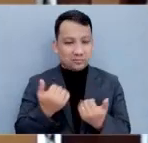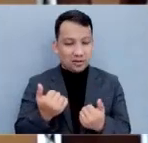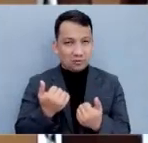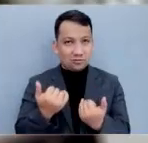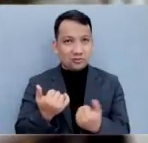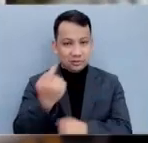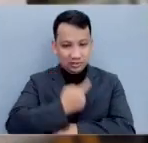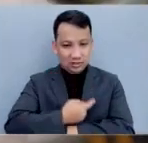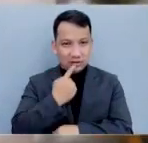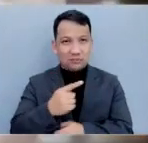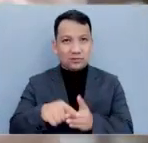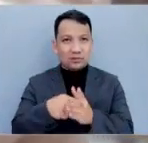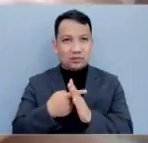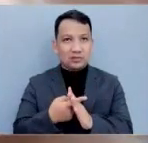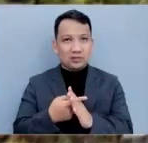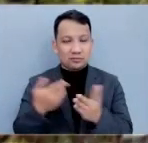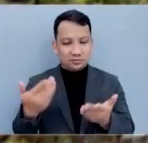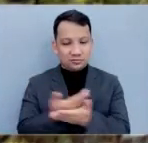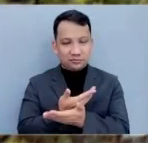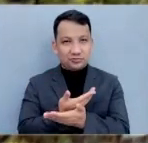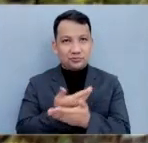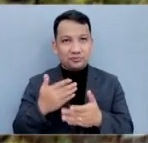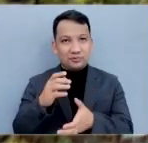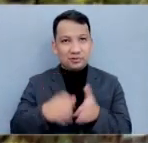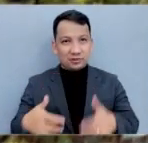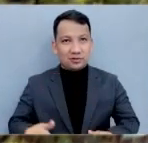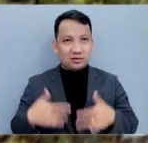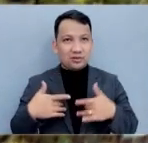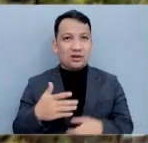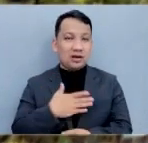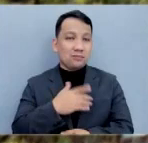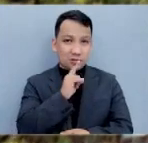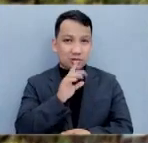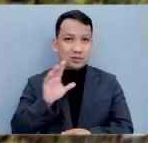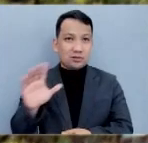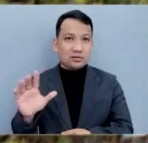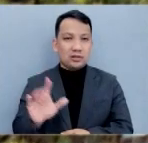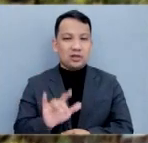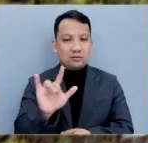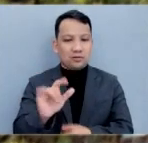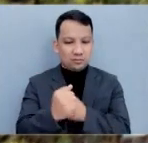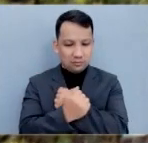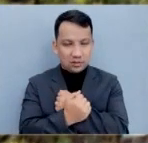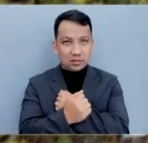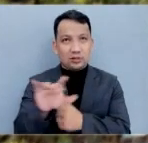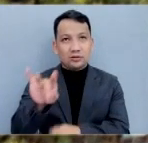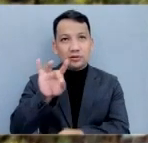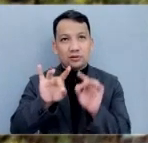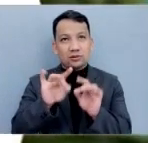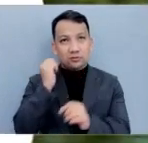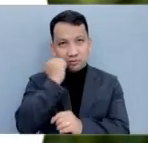magsisimula tayo ng bagong yugto ng ating buhay. At aking pinapangako na mamahalin at pipiliin ka sa araw-araw.